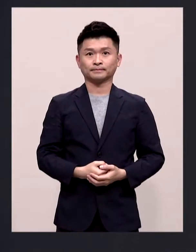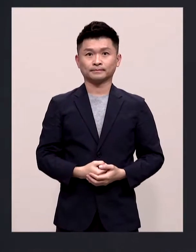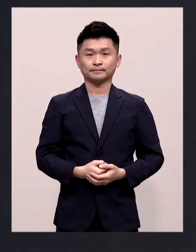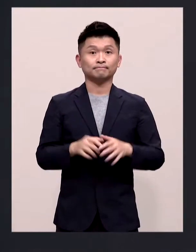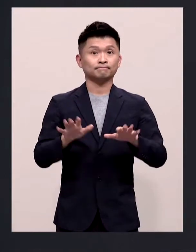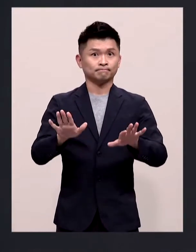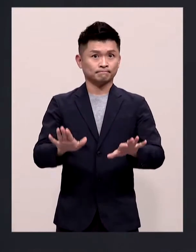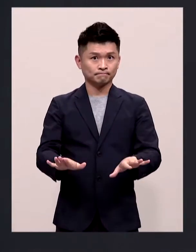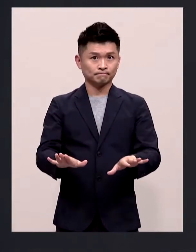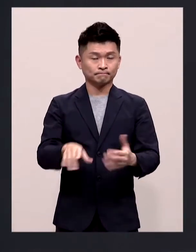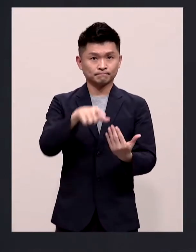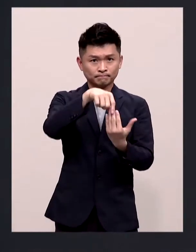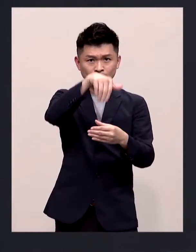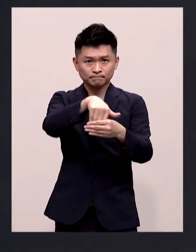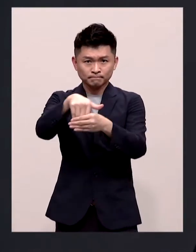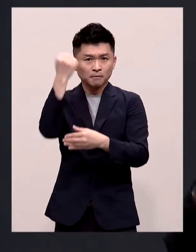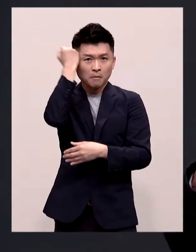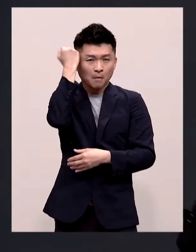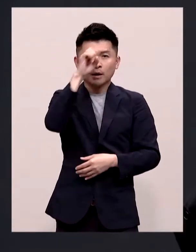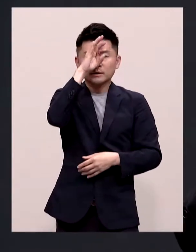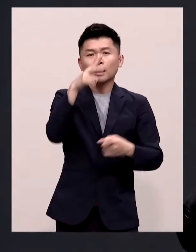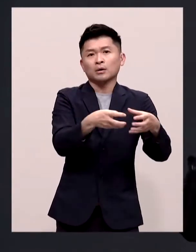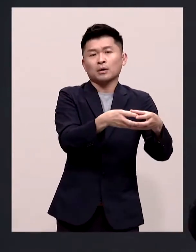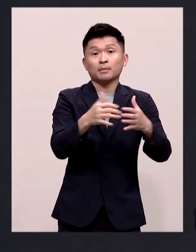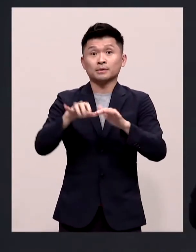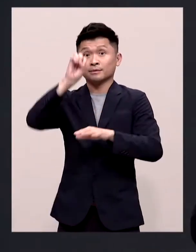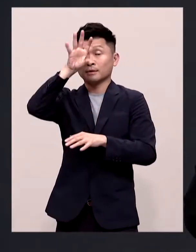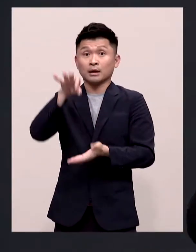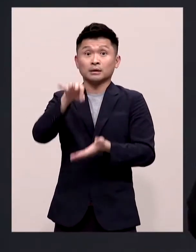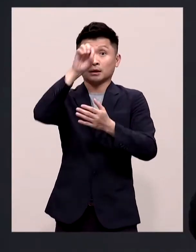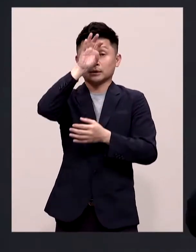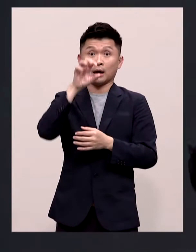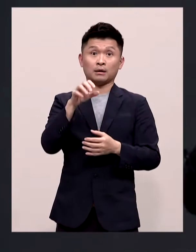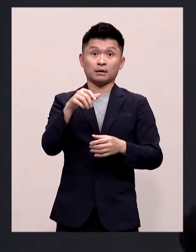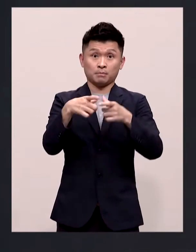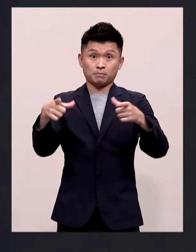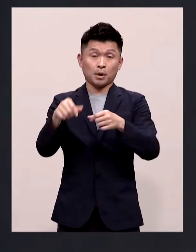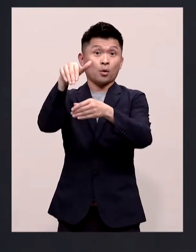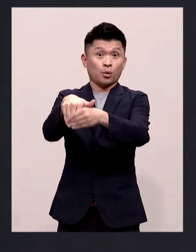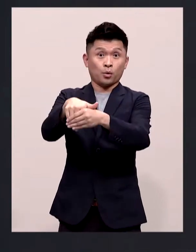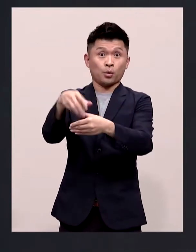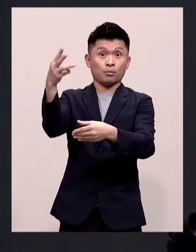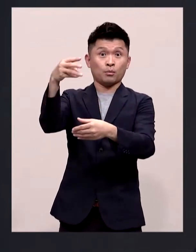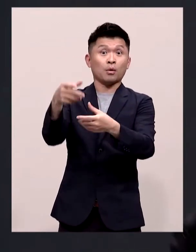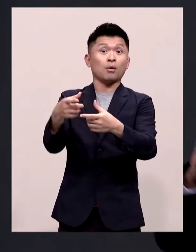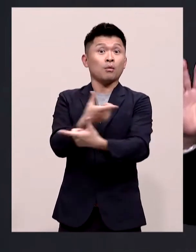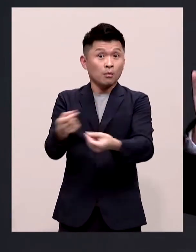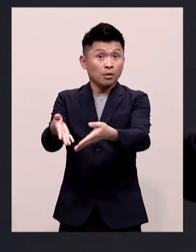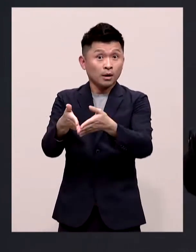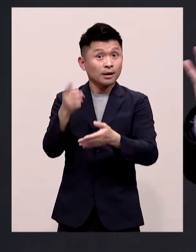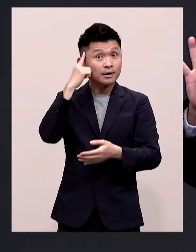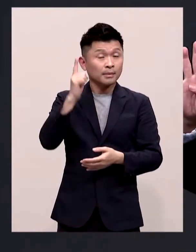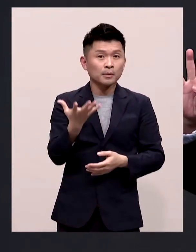其實這次選得很難首黨因為民進黨提出一個三黨三票都要投給民進黨的政策這個頂尾